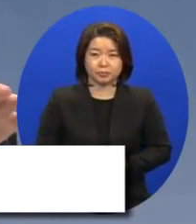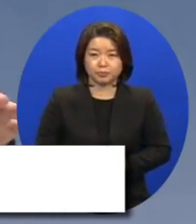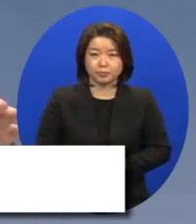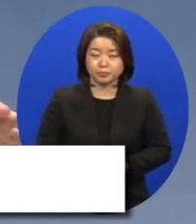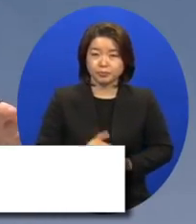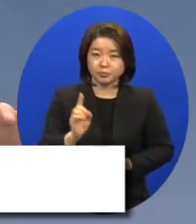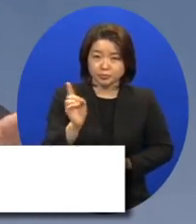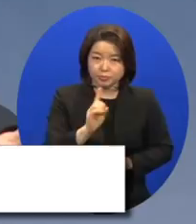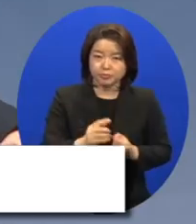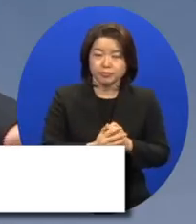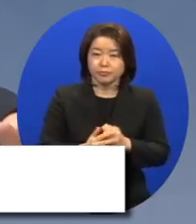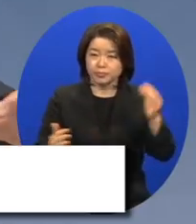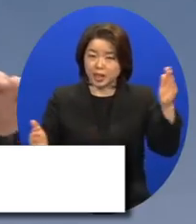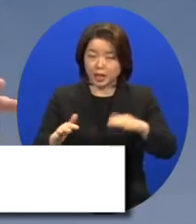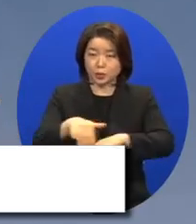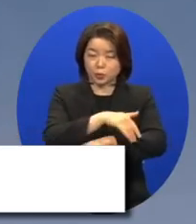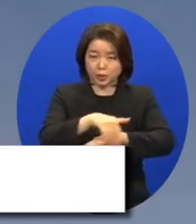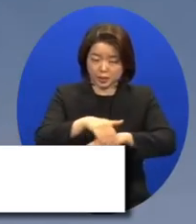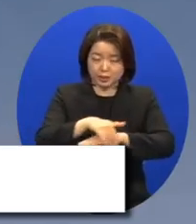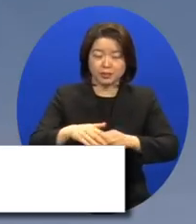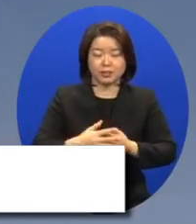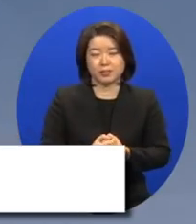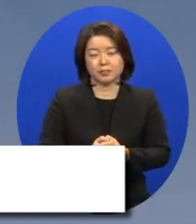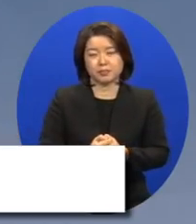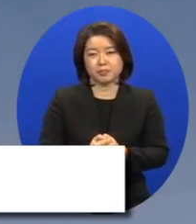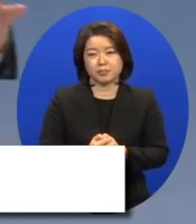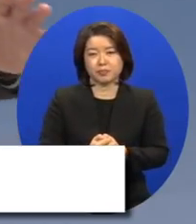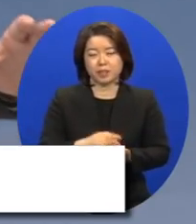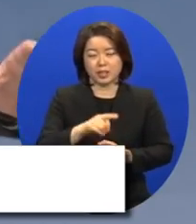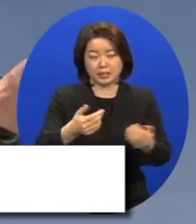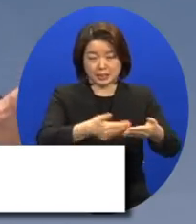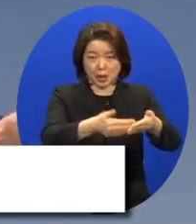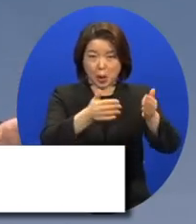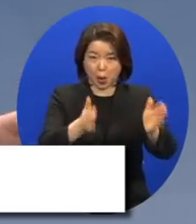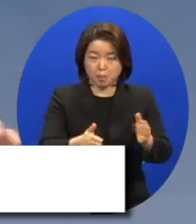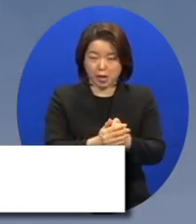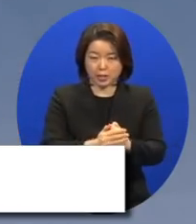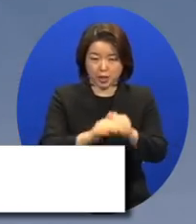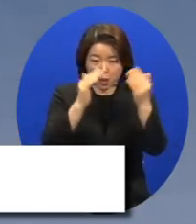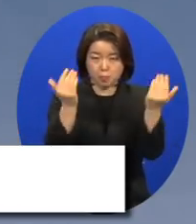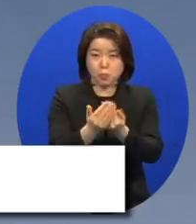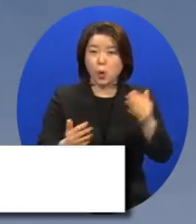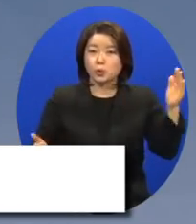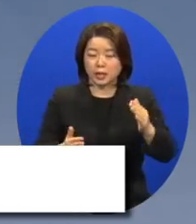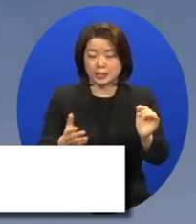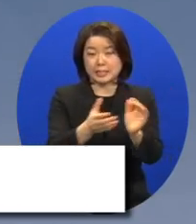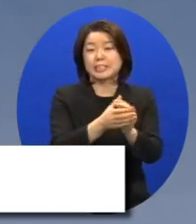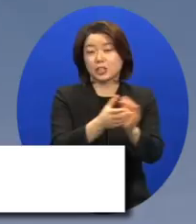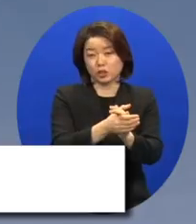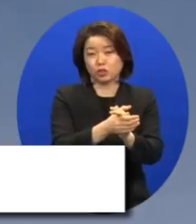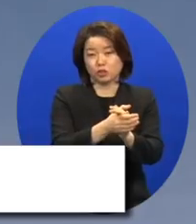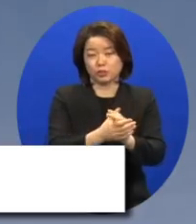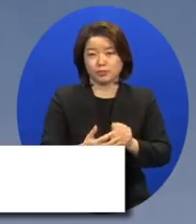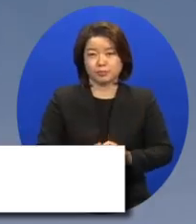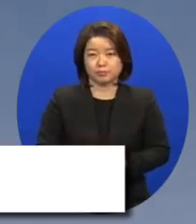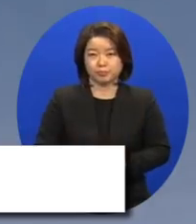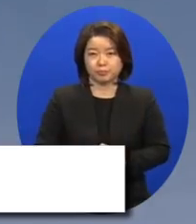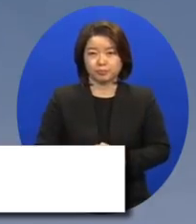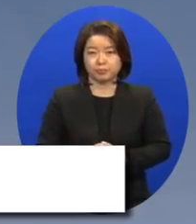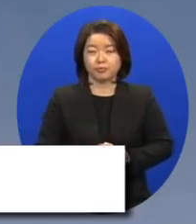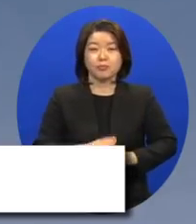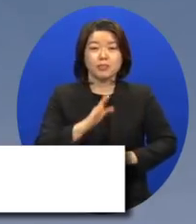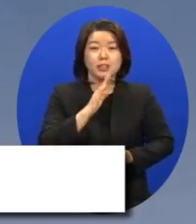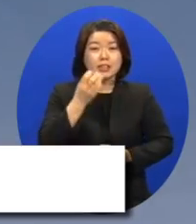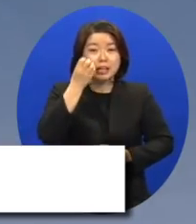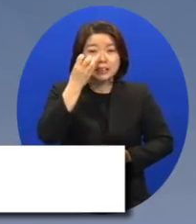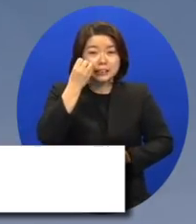뭐 학교 다닐 때 그 반에 모든 학생들이 친구죠 참